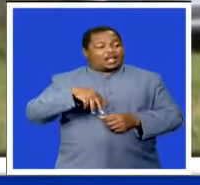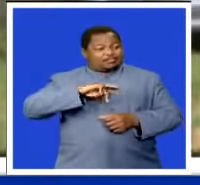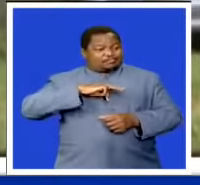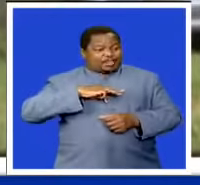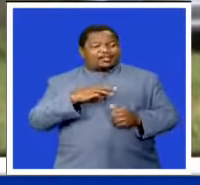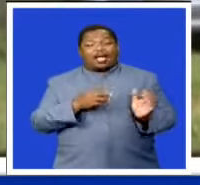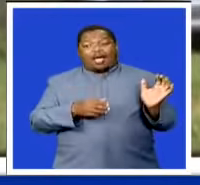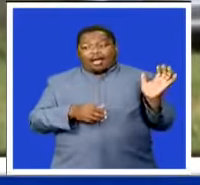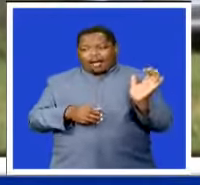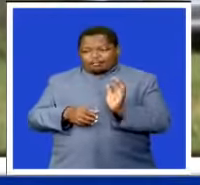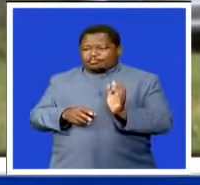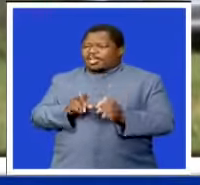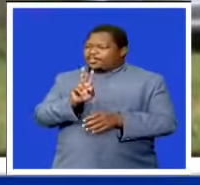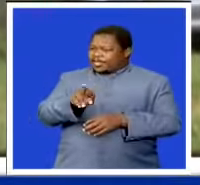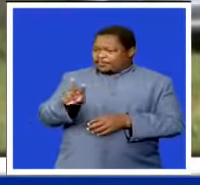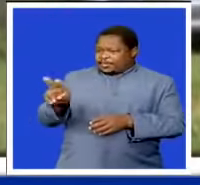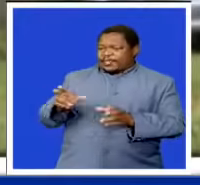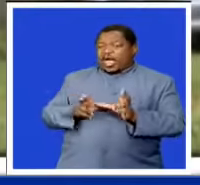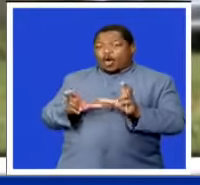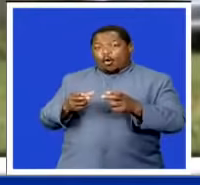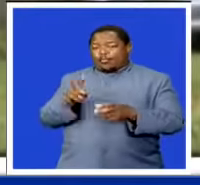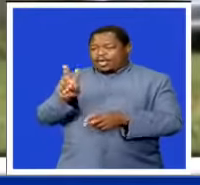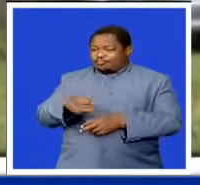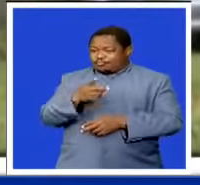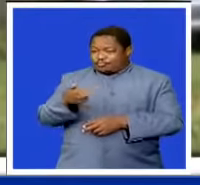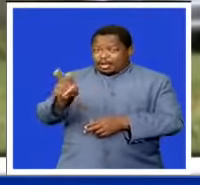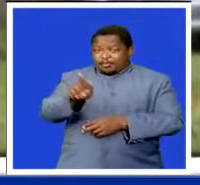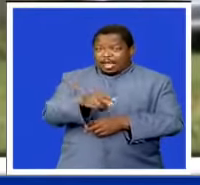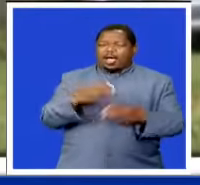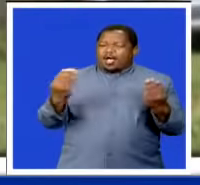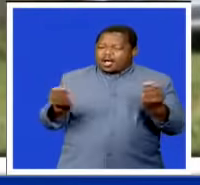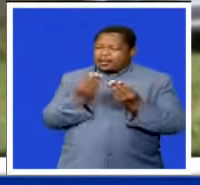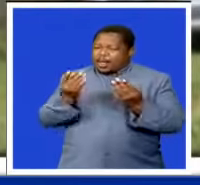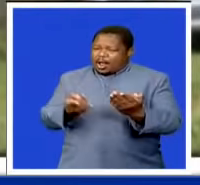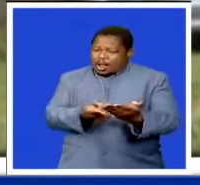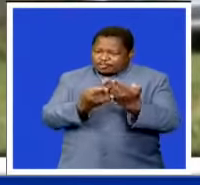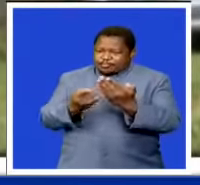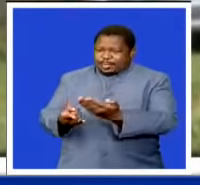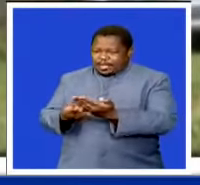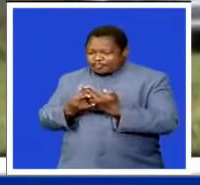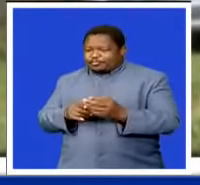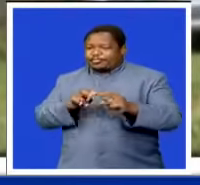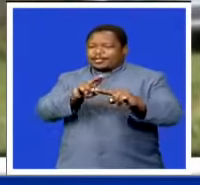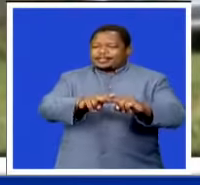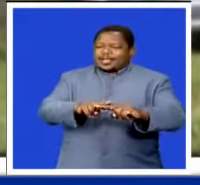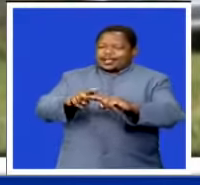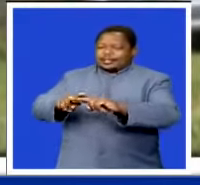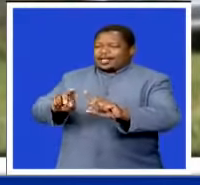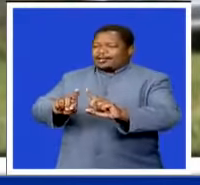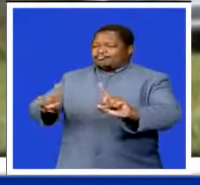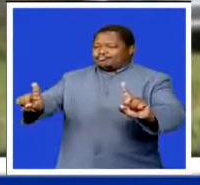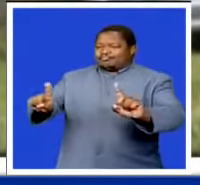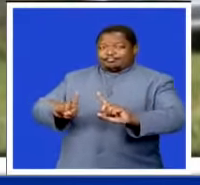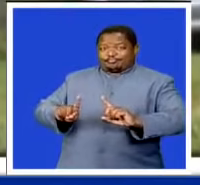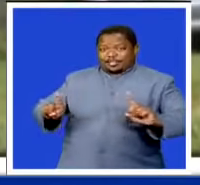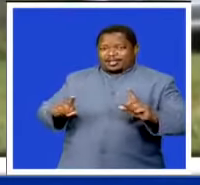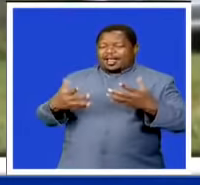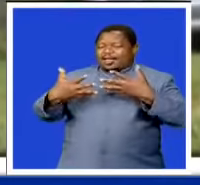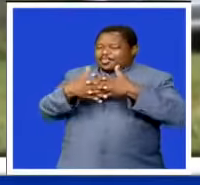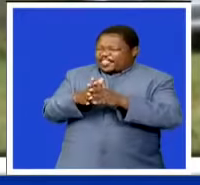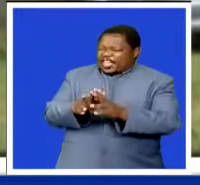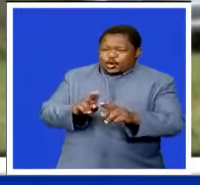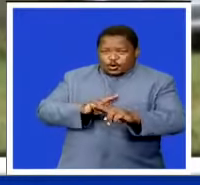ngokwehlukanisa lamamitha babanake nethamamaski bawafakile cause thina vele umsebenzi wethu bekungilokutobuka leso simo